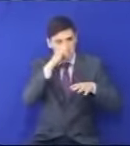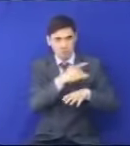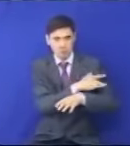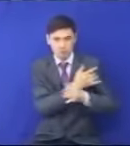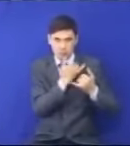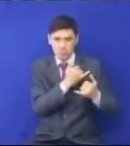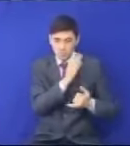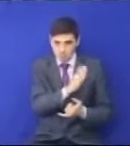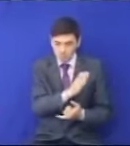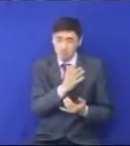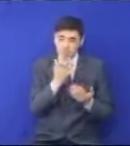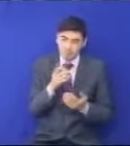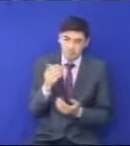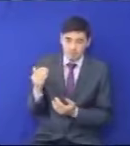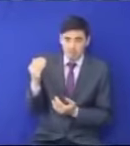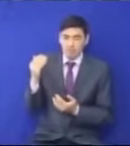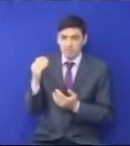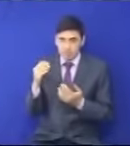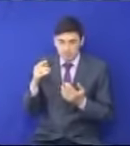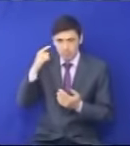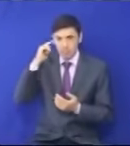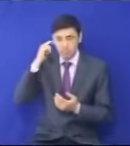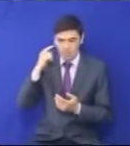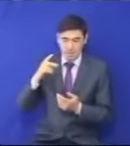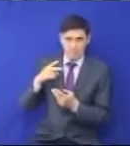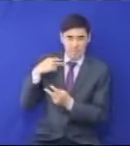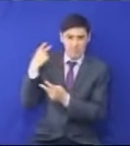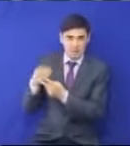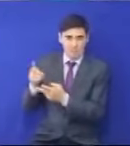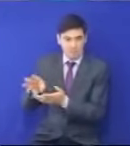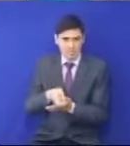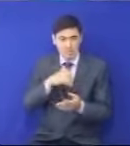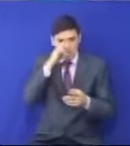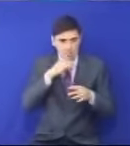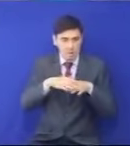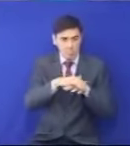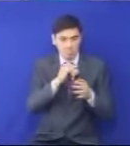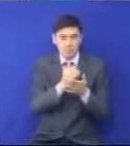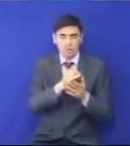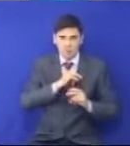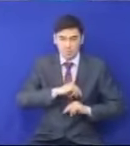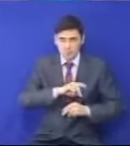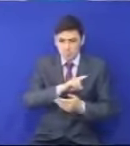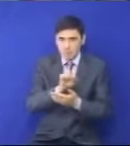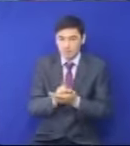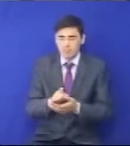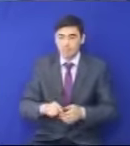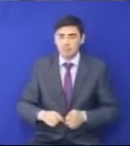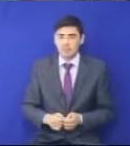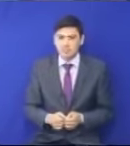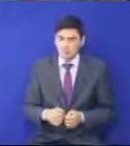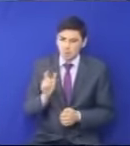Біз сол идеологияны қолданып, қазаққа қызмет етуіміз керек. Саясаттың құрбаны болып, қуғын сүргінге